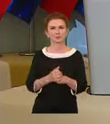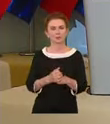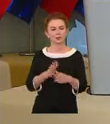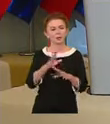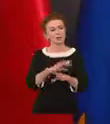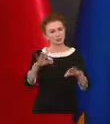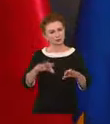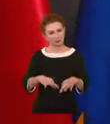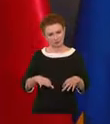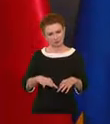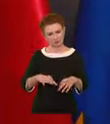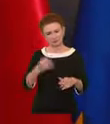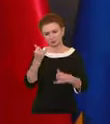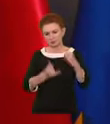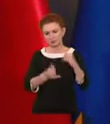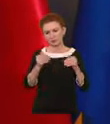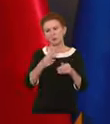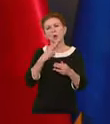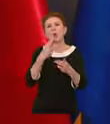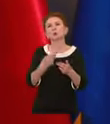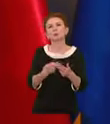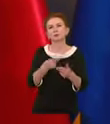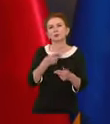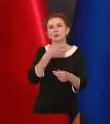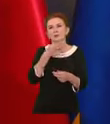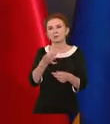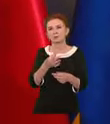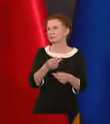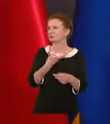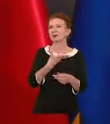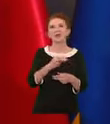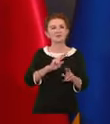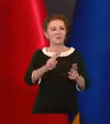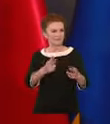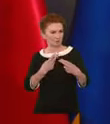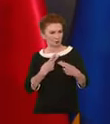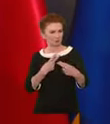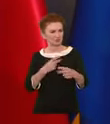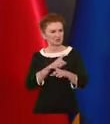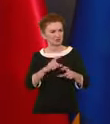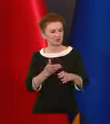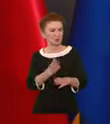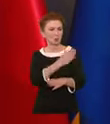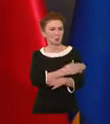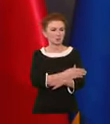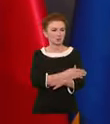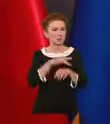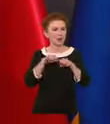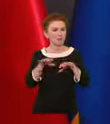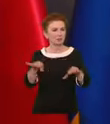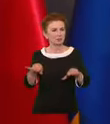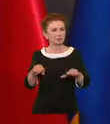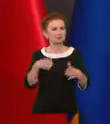odpowiedzieć częściowo przynajmniej na to pytanie. My nie wrócimy do czasów sprzed epidemii, dopóki nie będziemy mieli szczepionki,